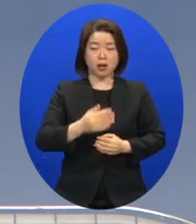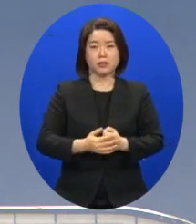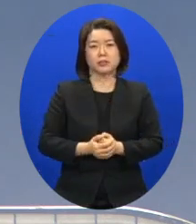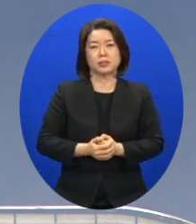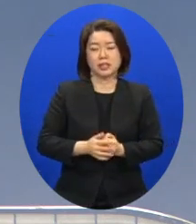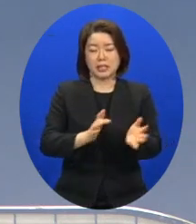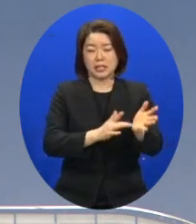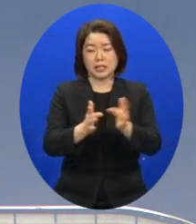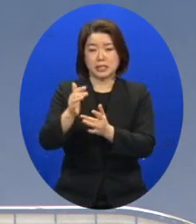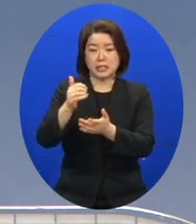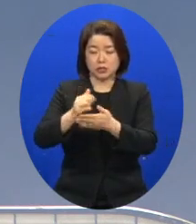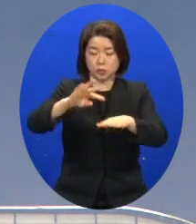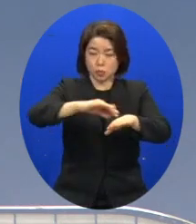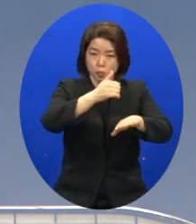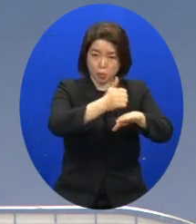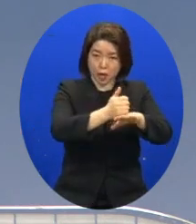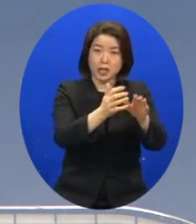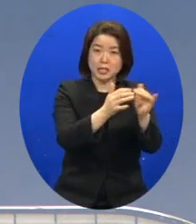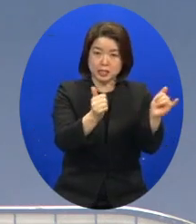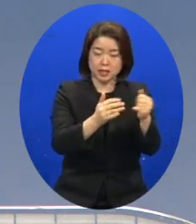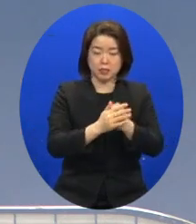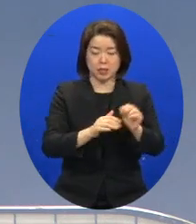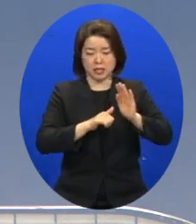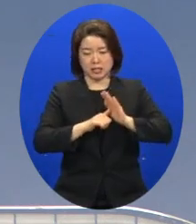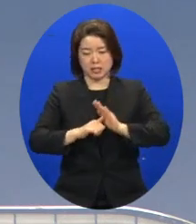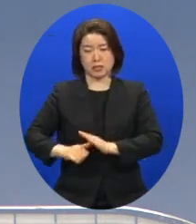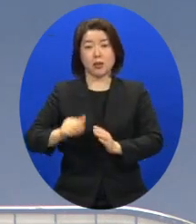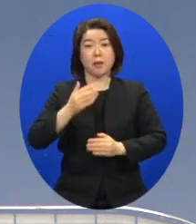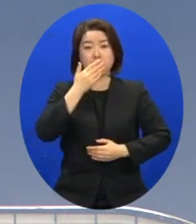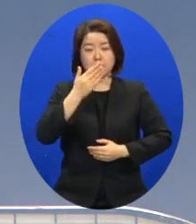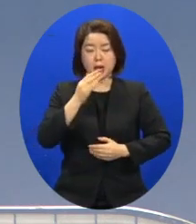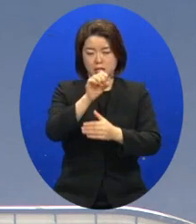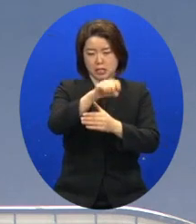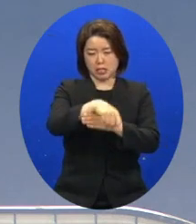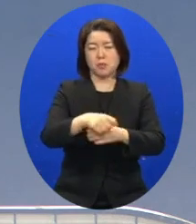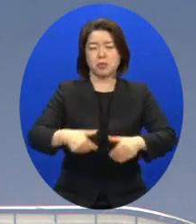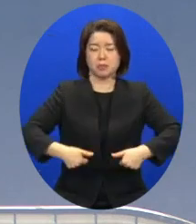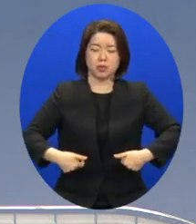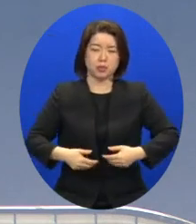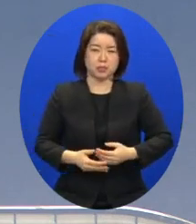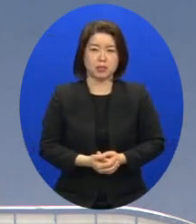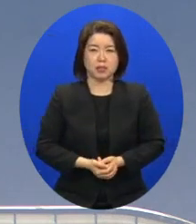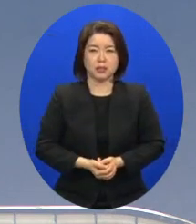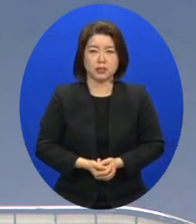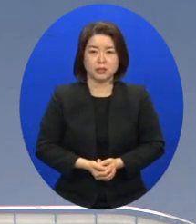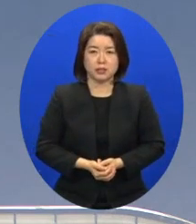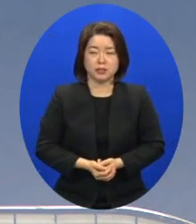왕이신 사람은 절제할 수 있는 열매가 있어야 합니다